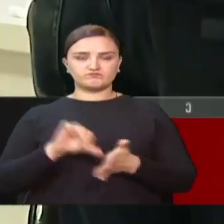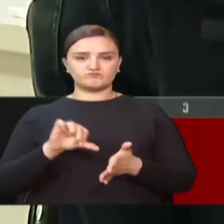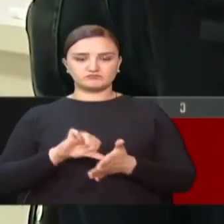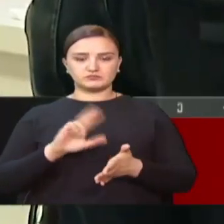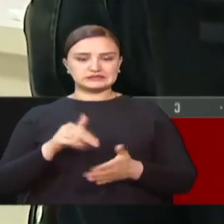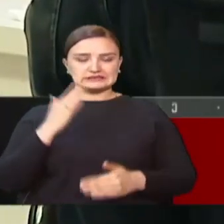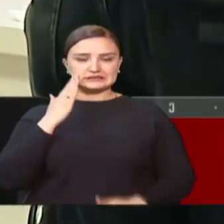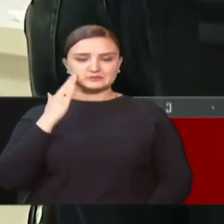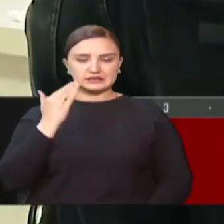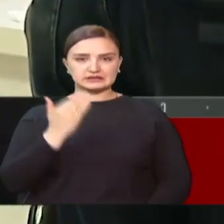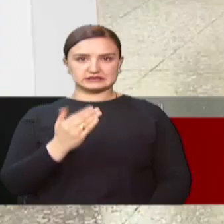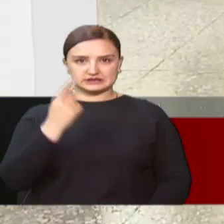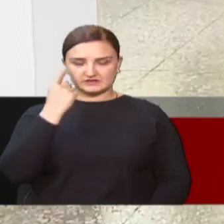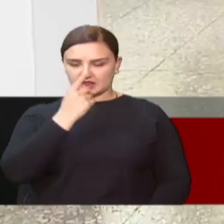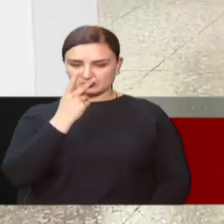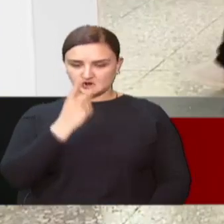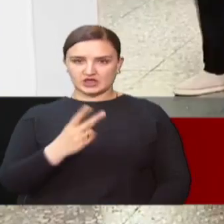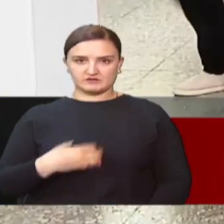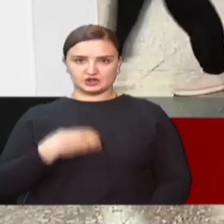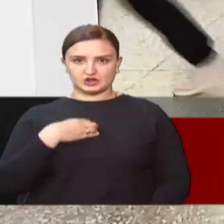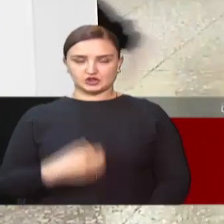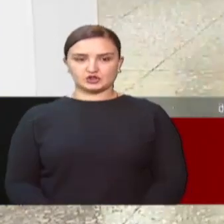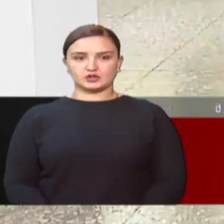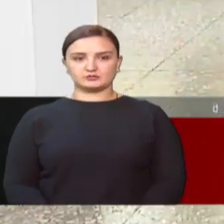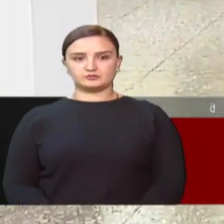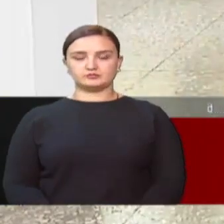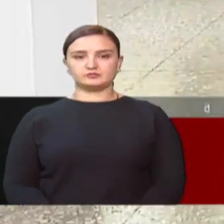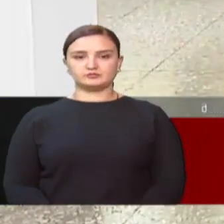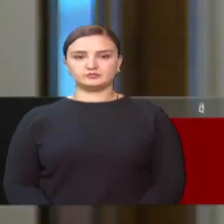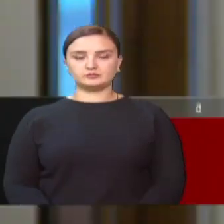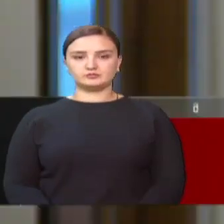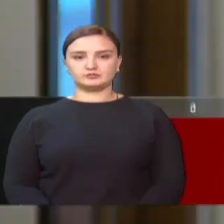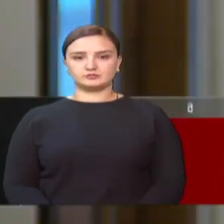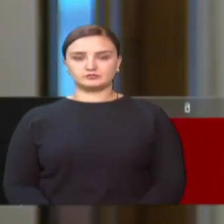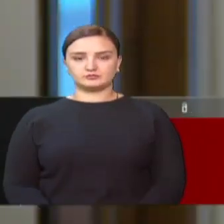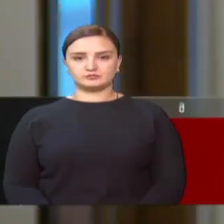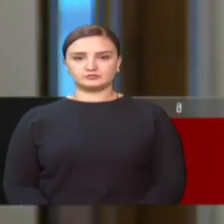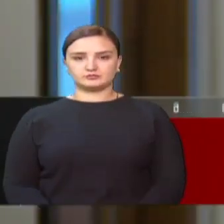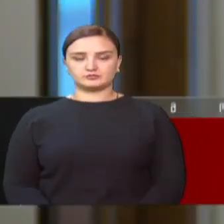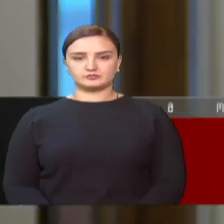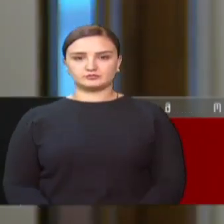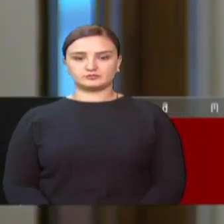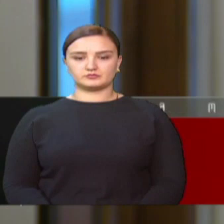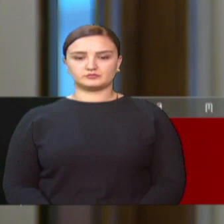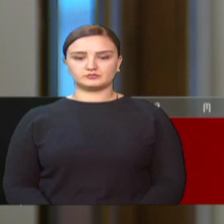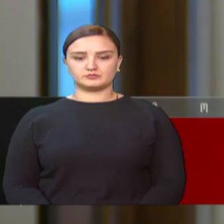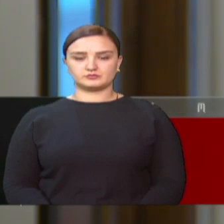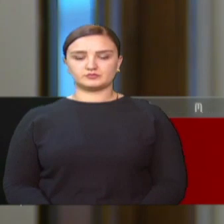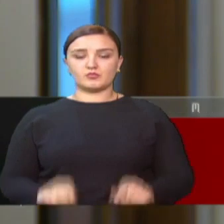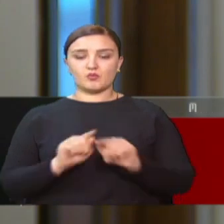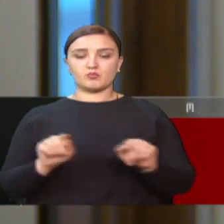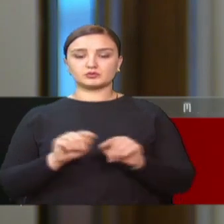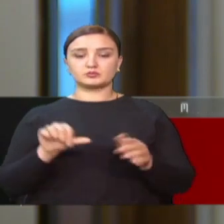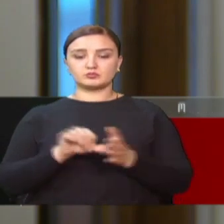და სიმართლისთვის თვალებში ჩახედვის შეეშინდა. Opoziciam armii cu munatileobam, holodam holodim pactis gamo,